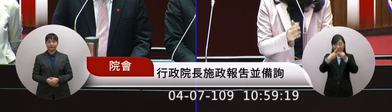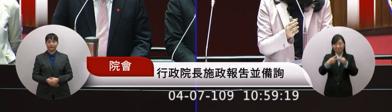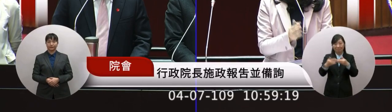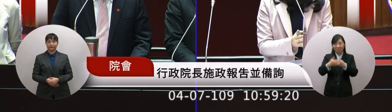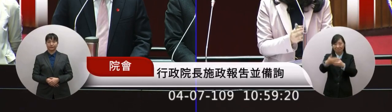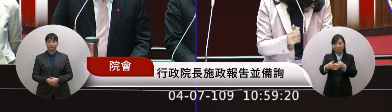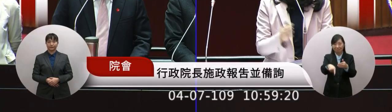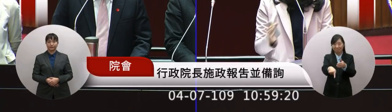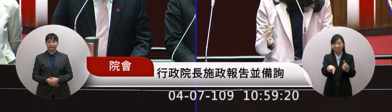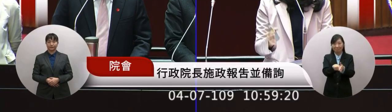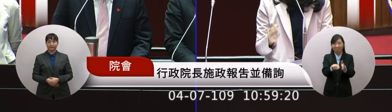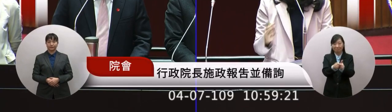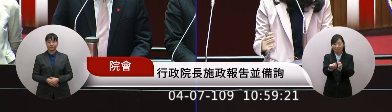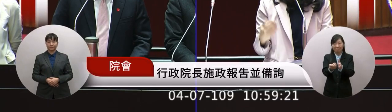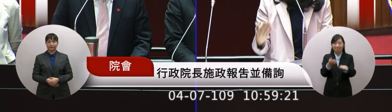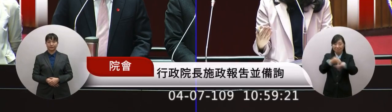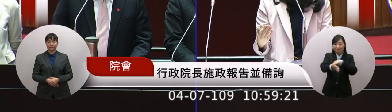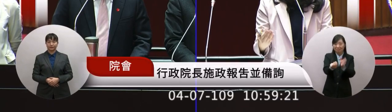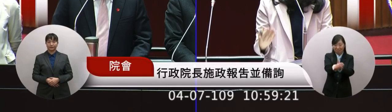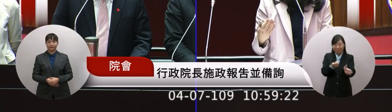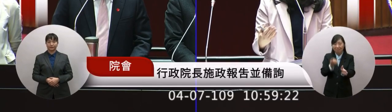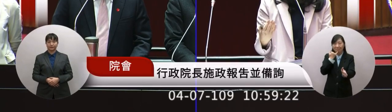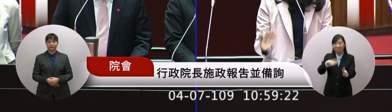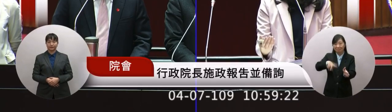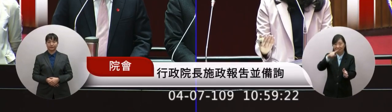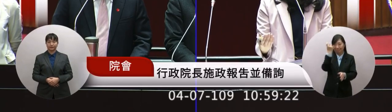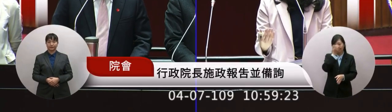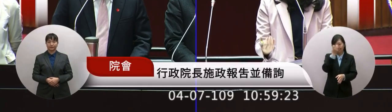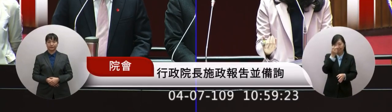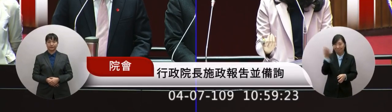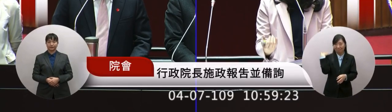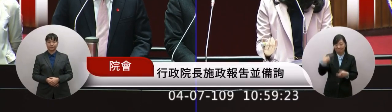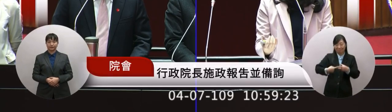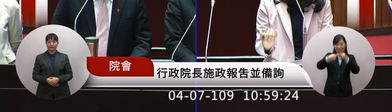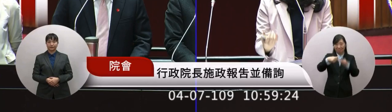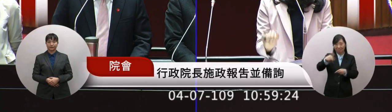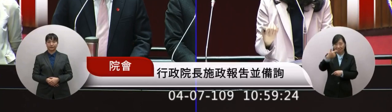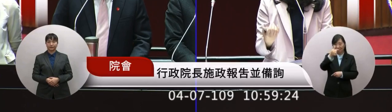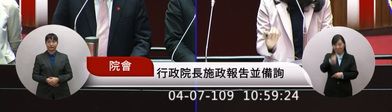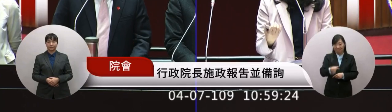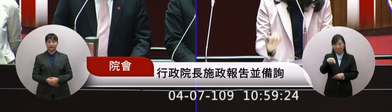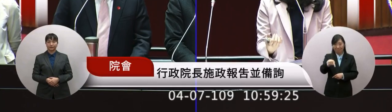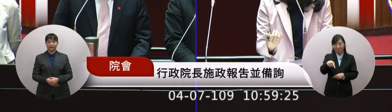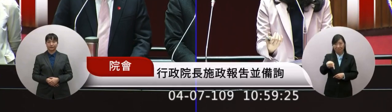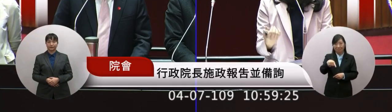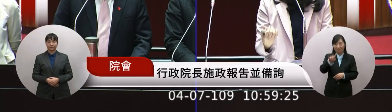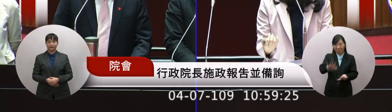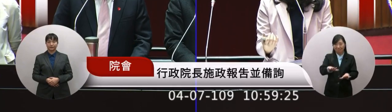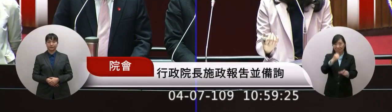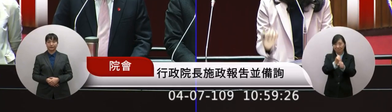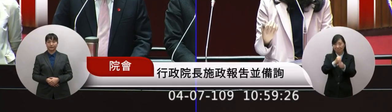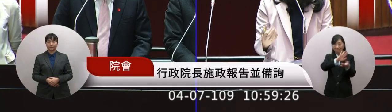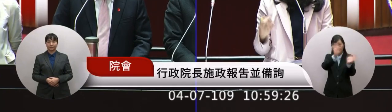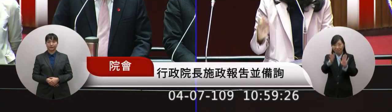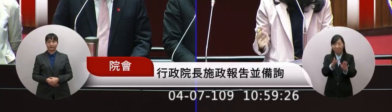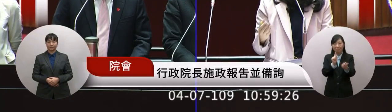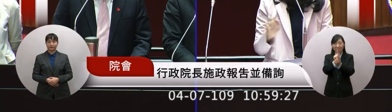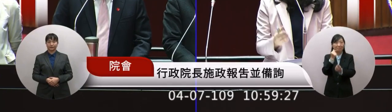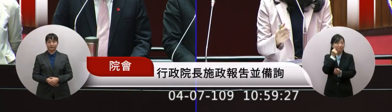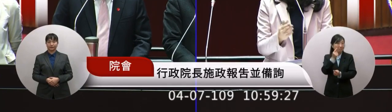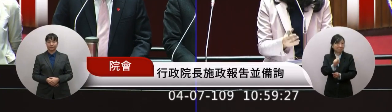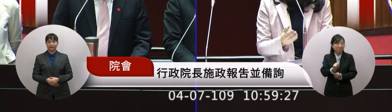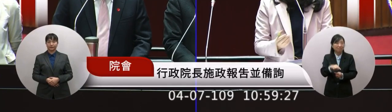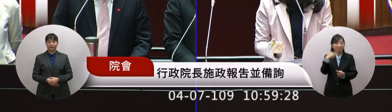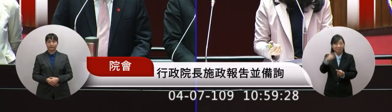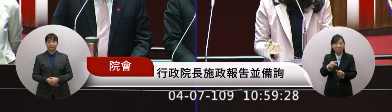这个预算能够通过之前，至少先检视一下我们在第一阶段的600亿，它目前的一个执行进度跟难度，然后我们才可以